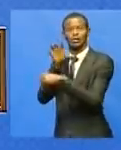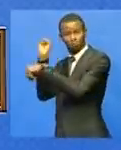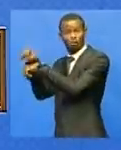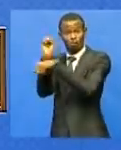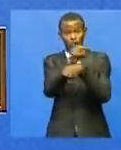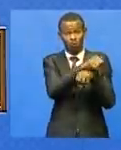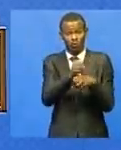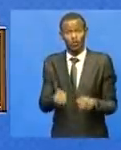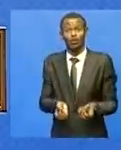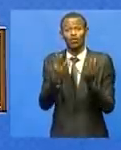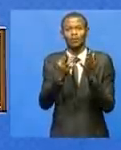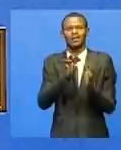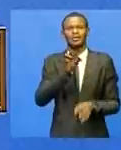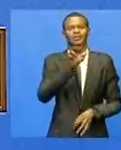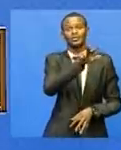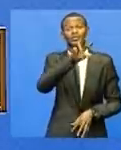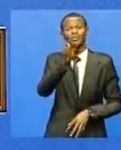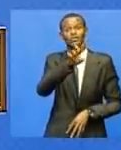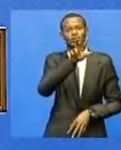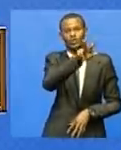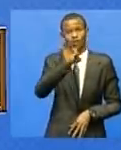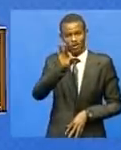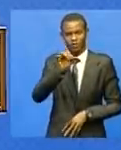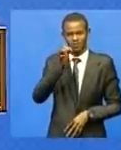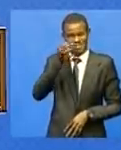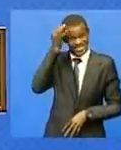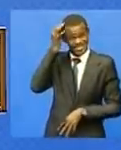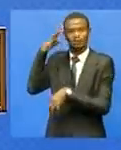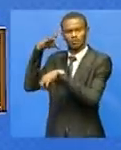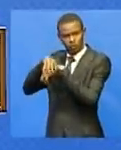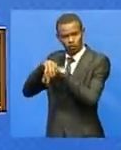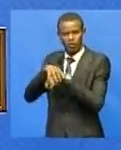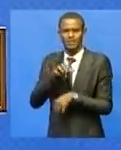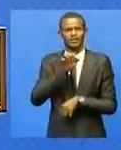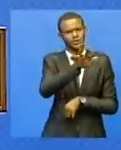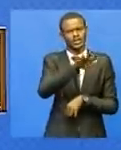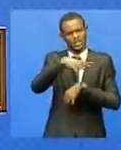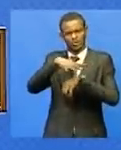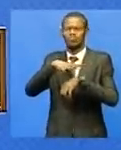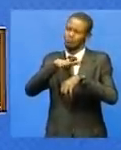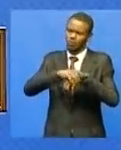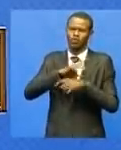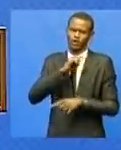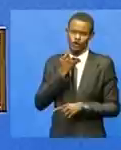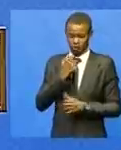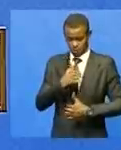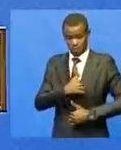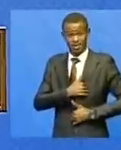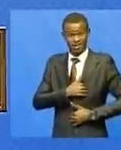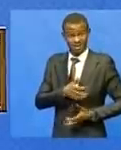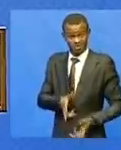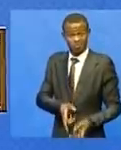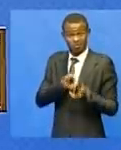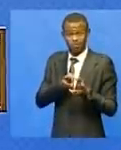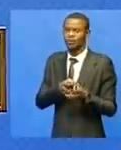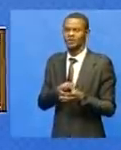39 terroristes neutralisés, 5 autres capturés, d'importantes saisies d'armes et munitions. L'on signale